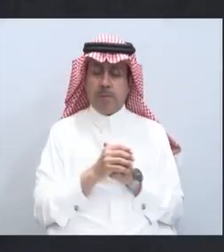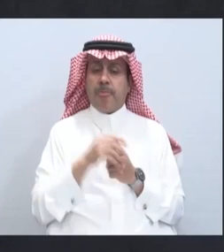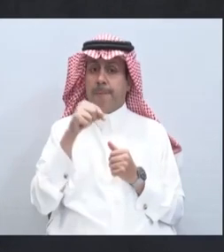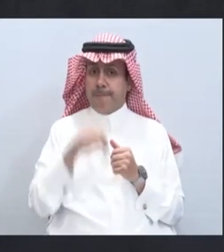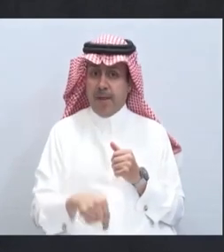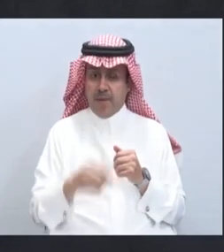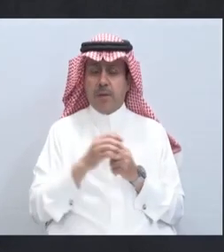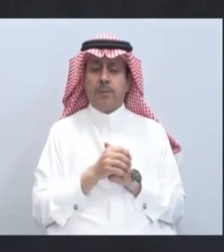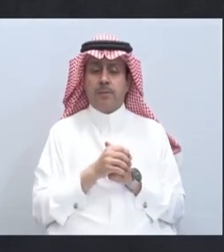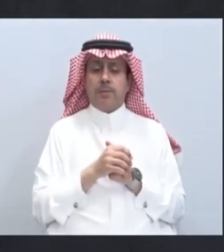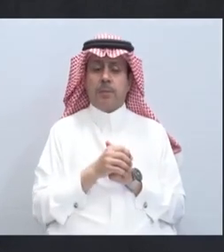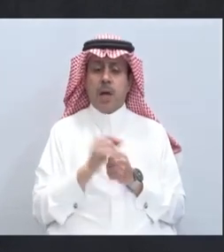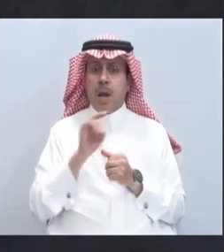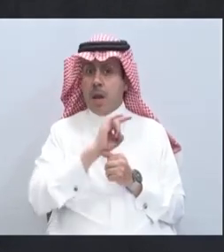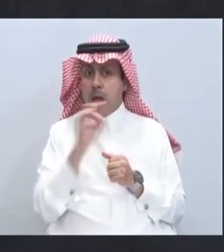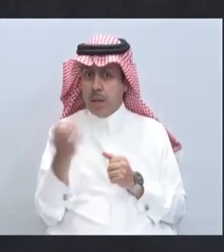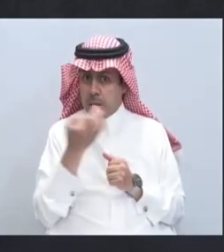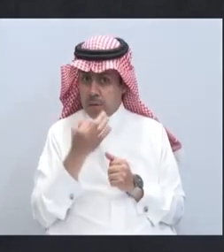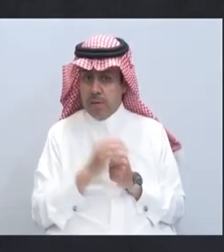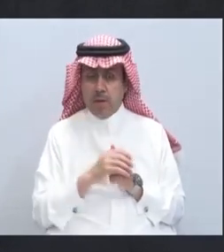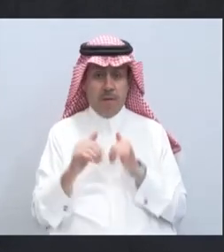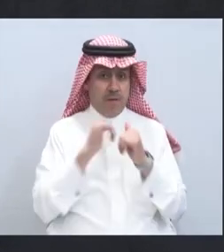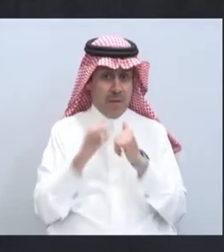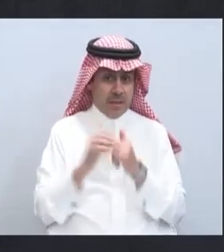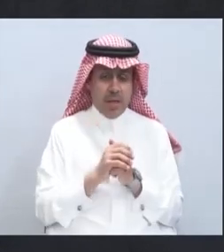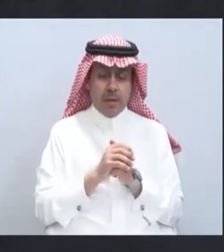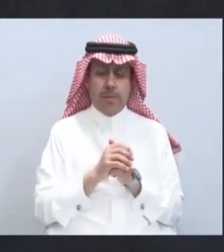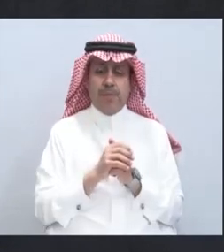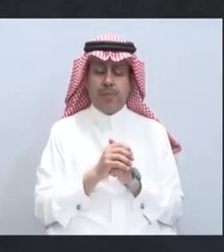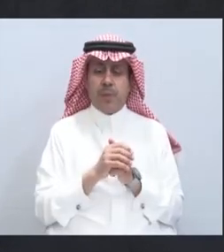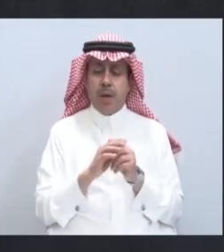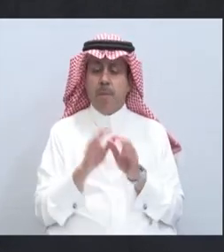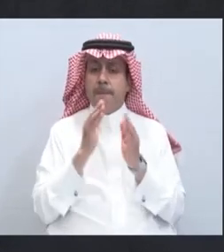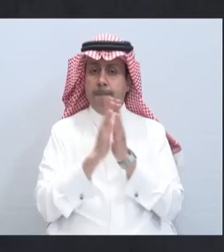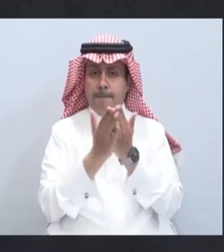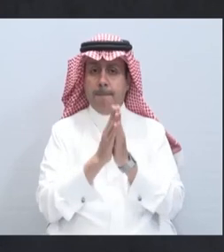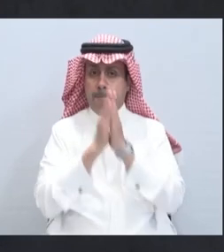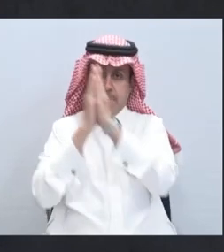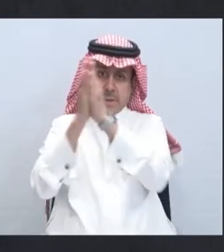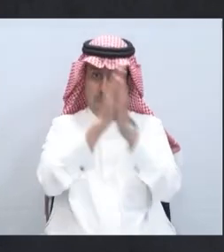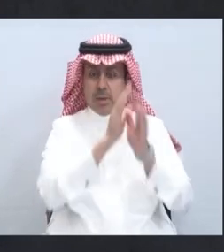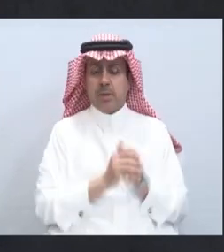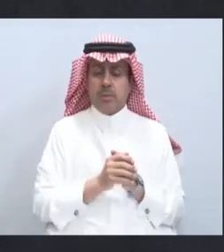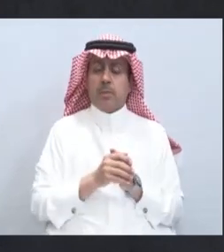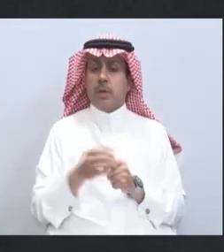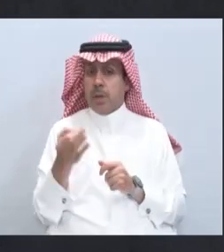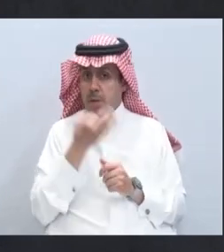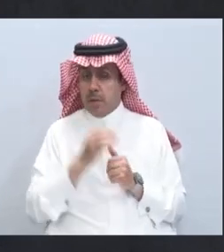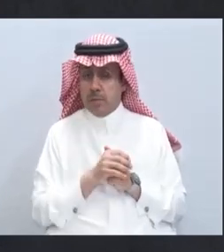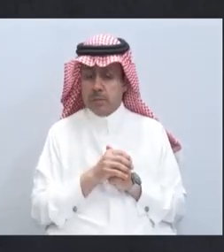عصرنا اليوم لا نتحدث فقط في مجال مثلا المنهج او في مجال المكتبات فقط لو تحدثنا ايضا